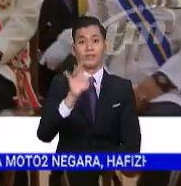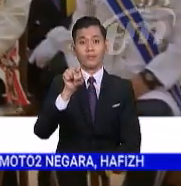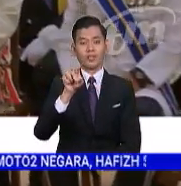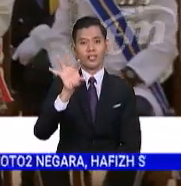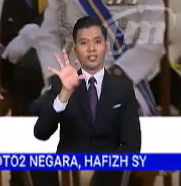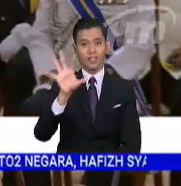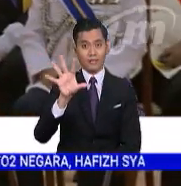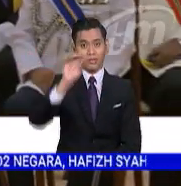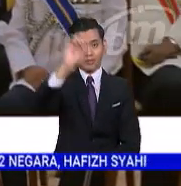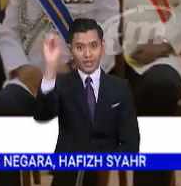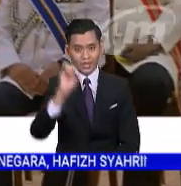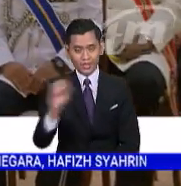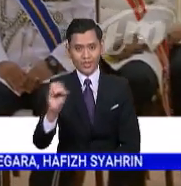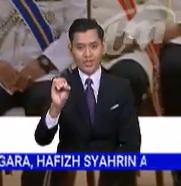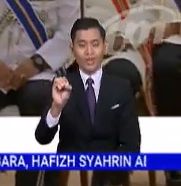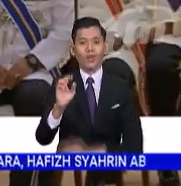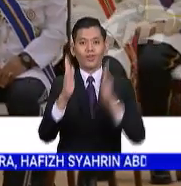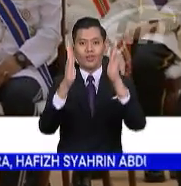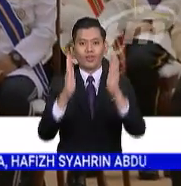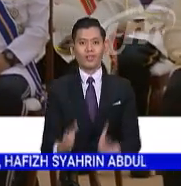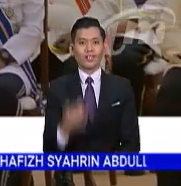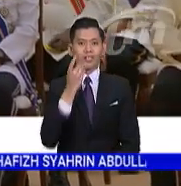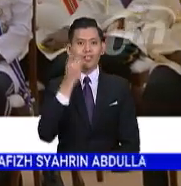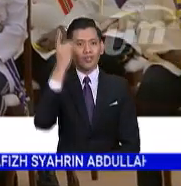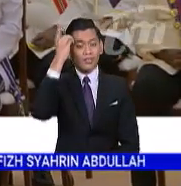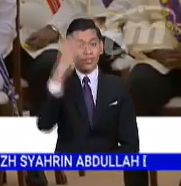95.5% populasi dewasa dan